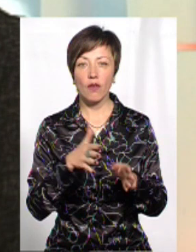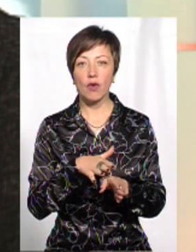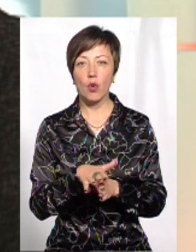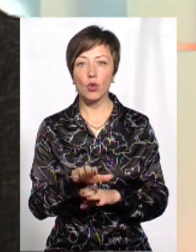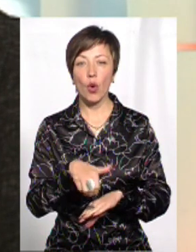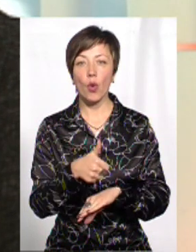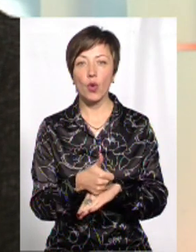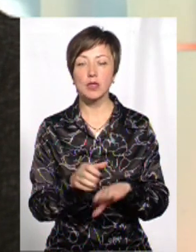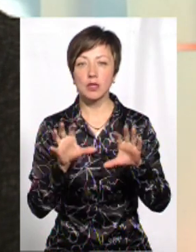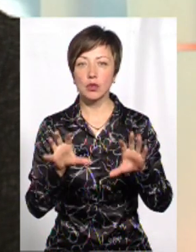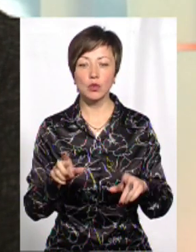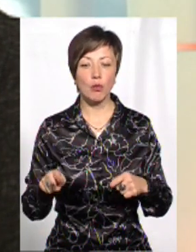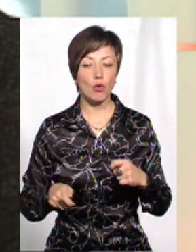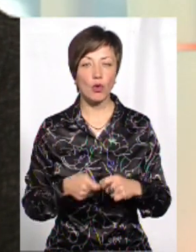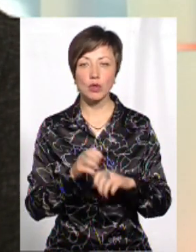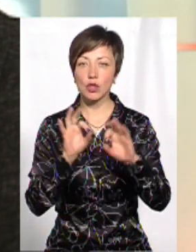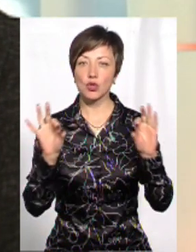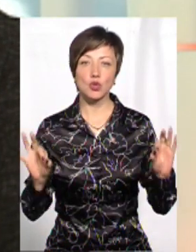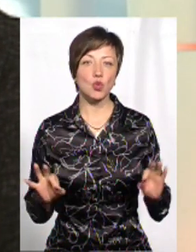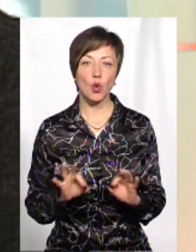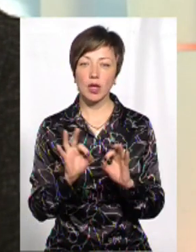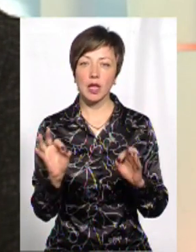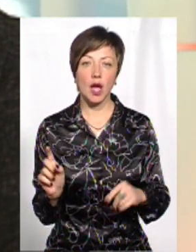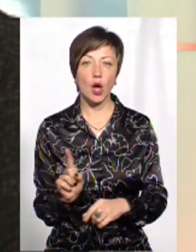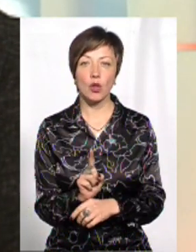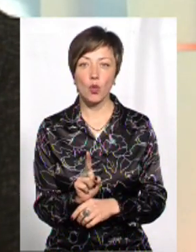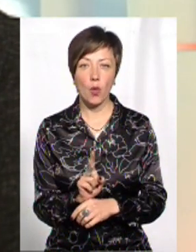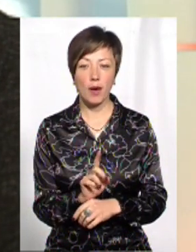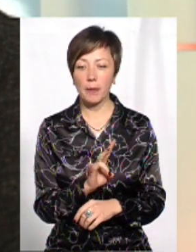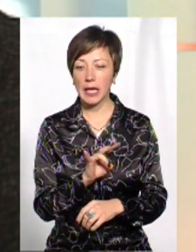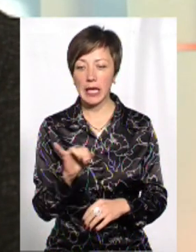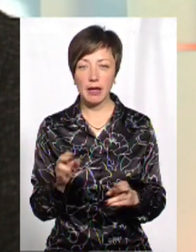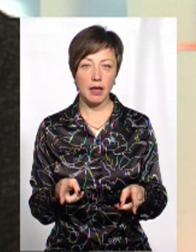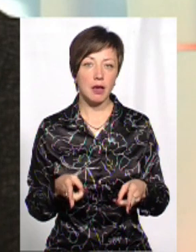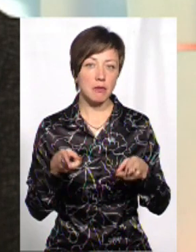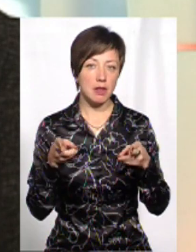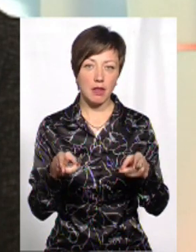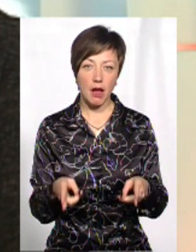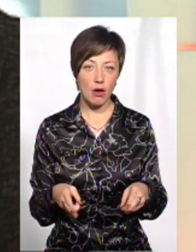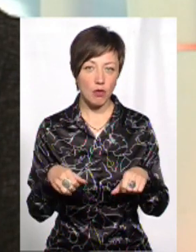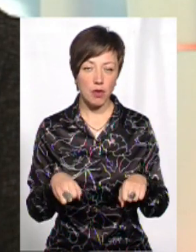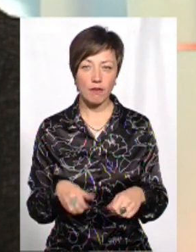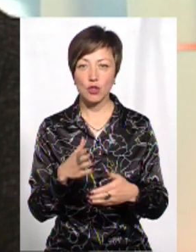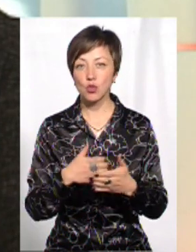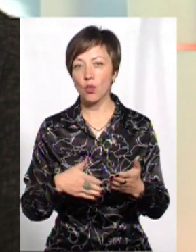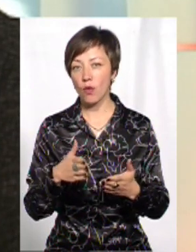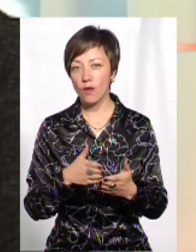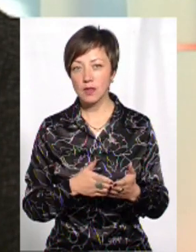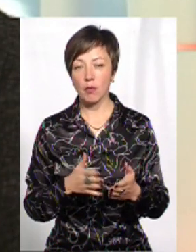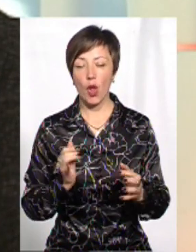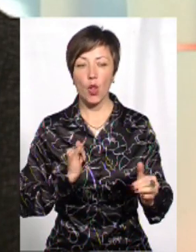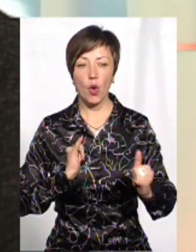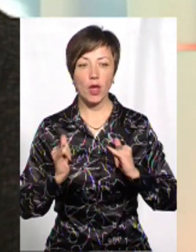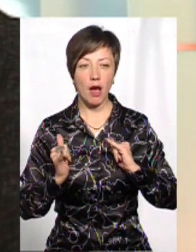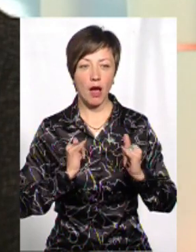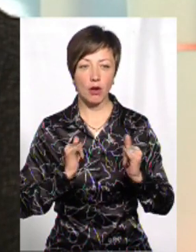виконують і Конституцію, не порушуючи жодних норм, ні кримінального права, зовсім-зовсім